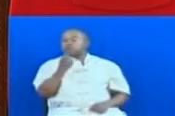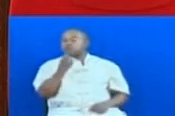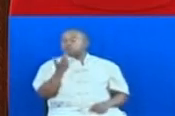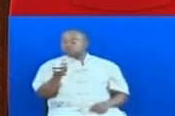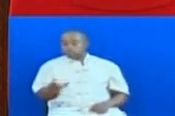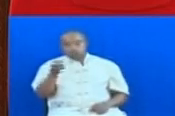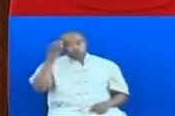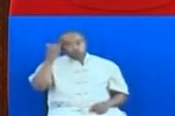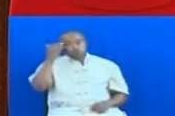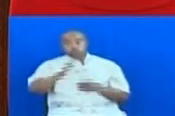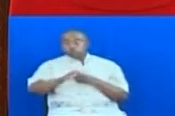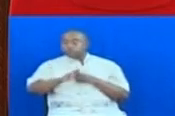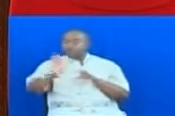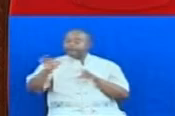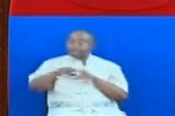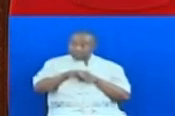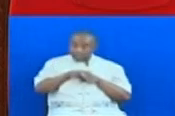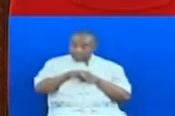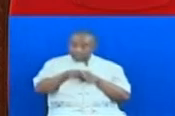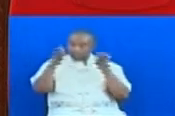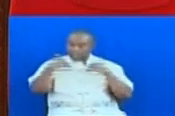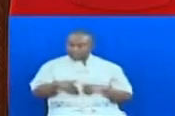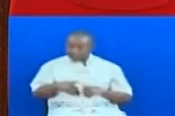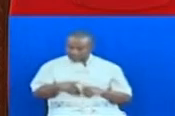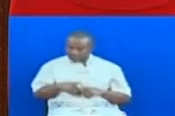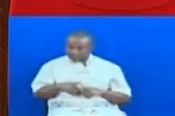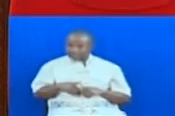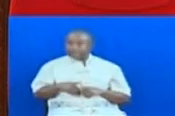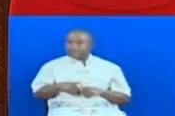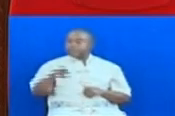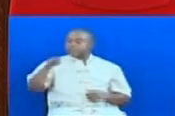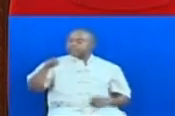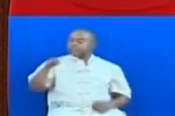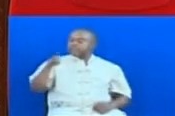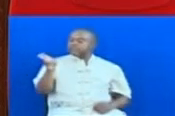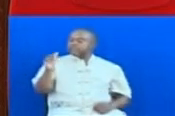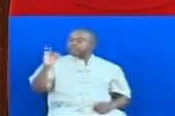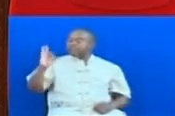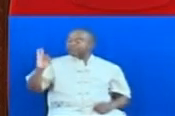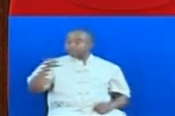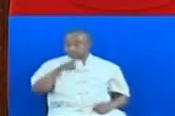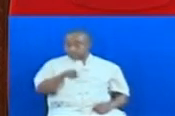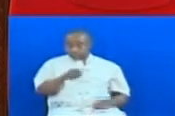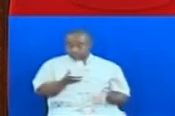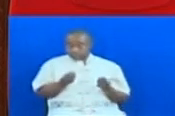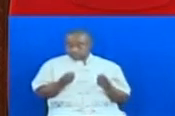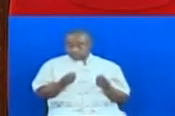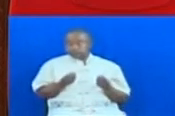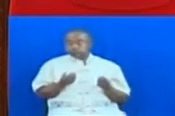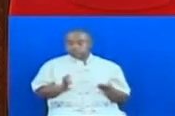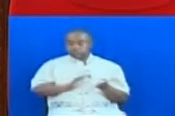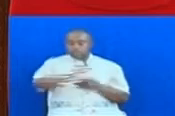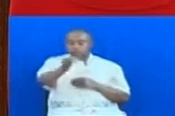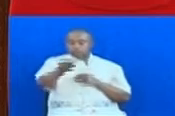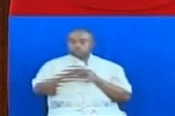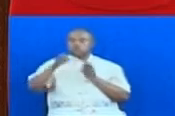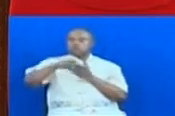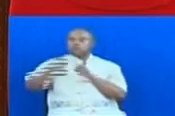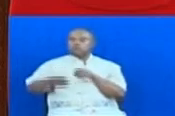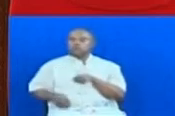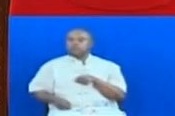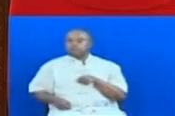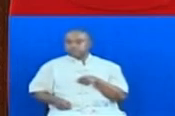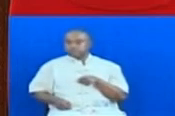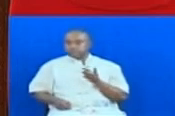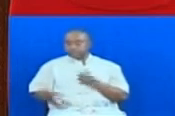wagonjwa wanaotumia bima ya mfuko wa taifa wa bima ya afya NHIF utakaorahisisha marejesho ya gharama za matibabu